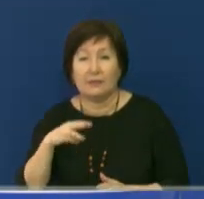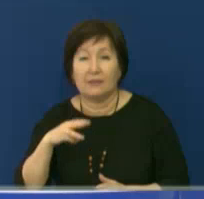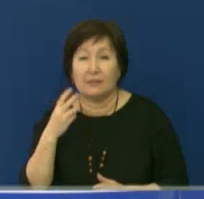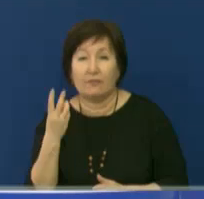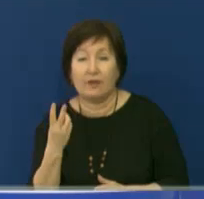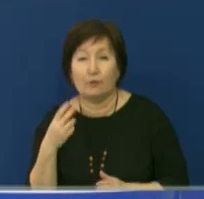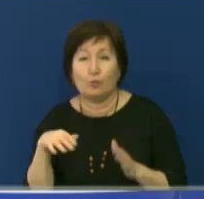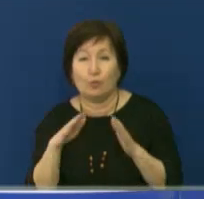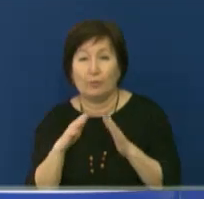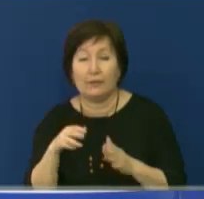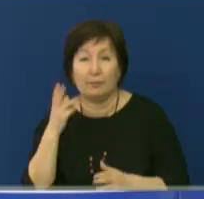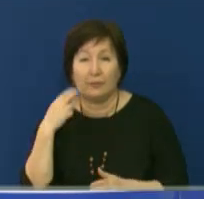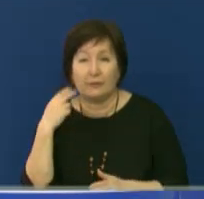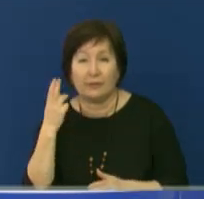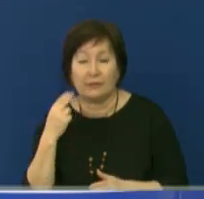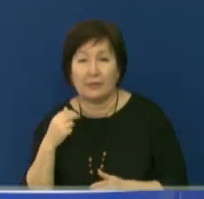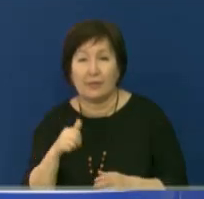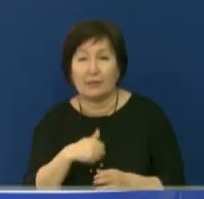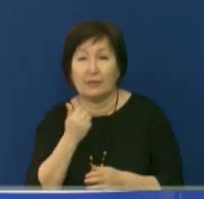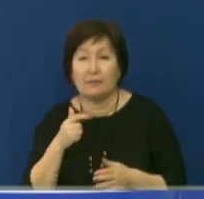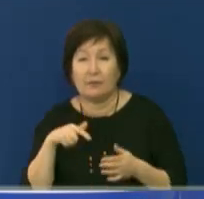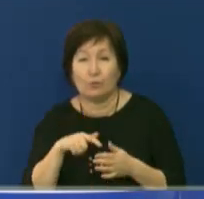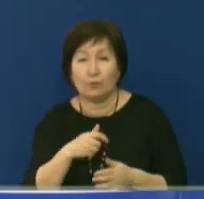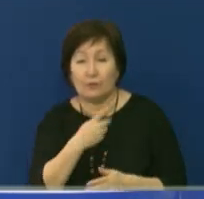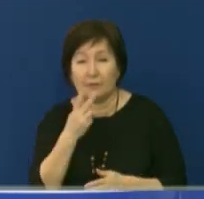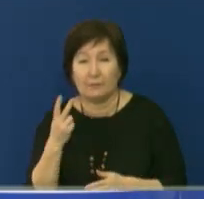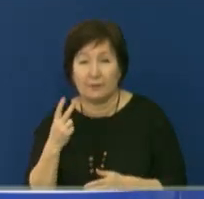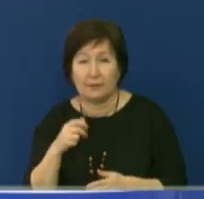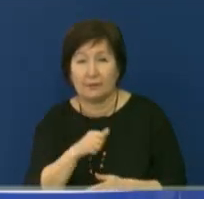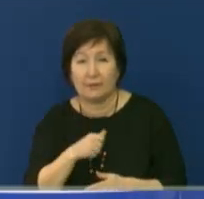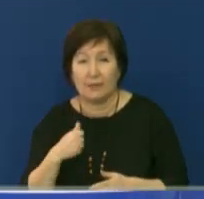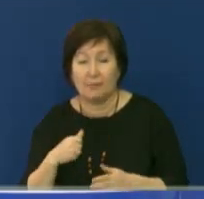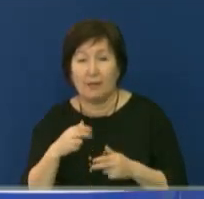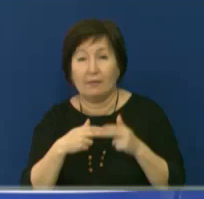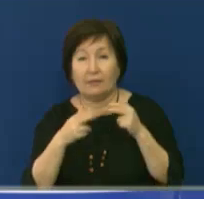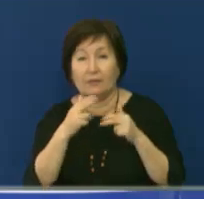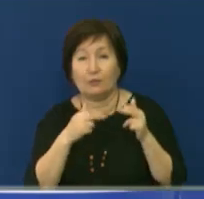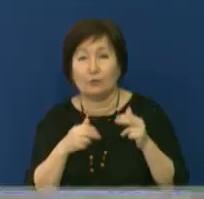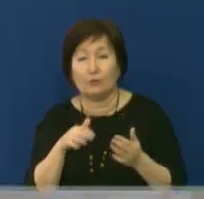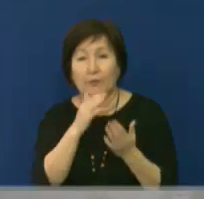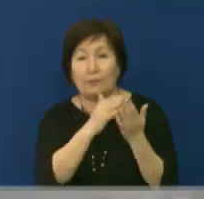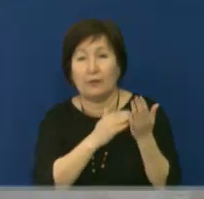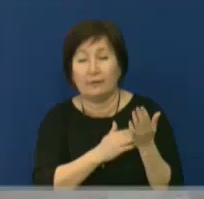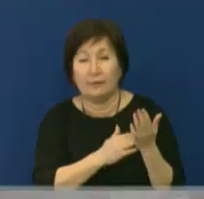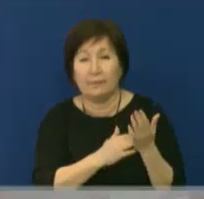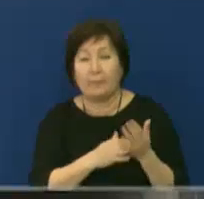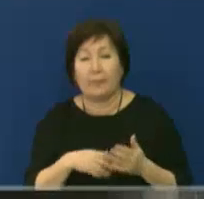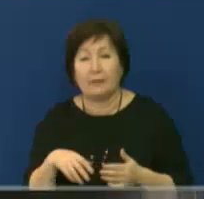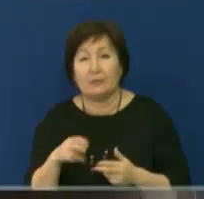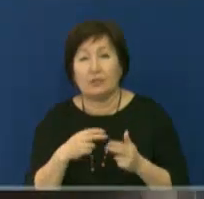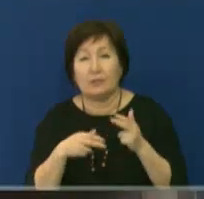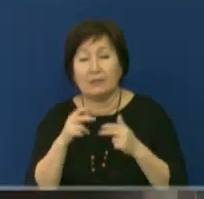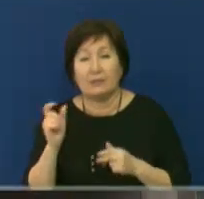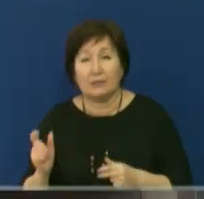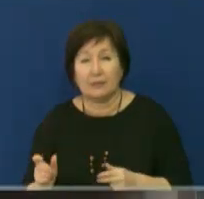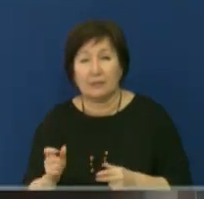әкімі Бақытжан Баяхметов қаланың ішкі архитектурасына қатысты атқарылатын жұмыстар жайлы айтты. Қазіргі таңда сәулет және қала құрылысы